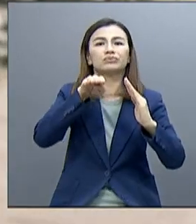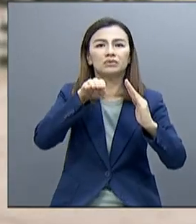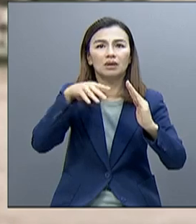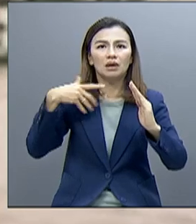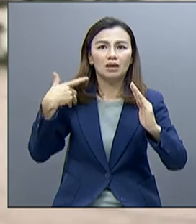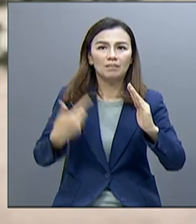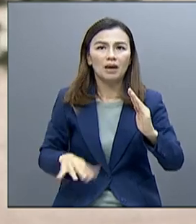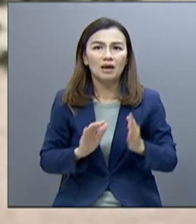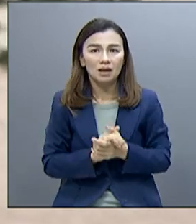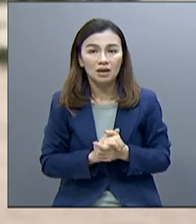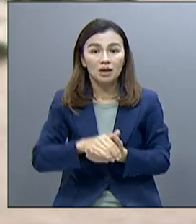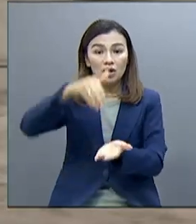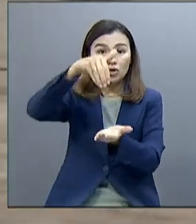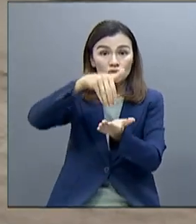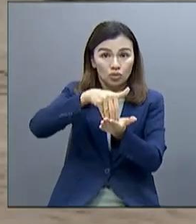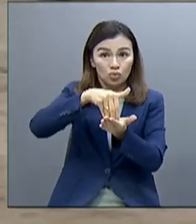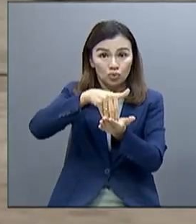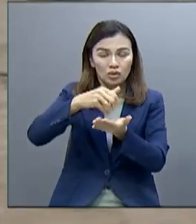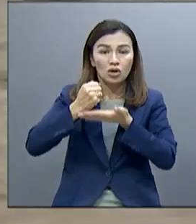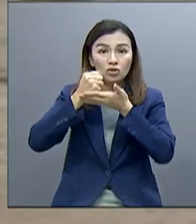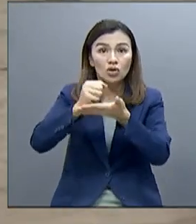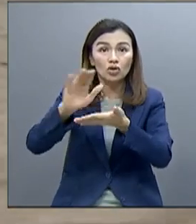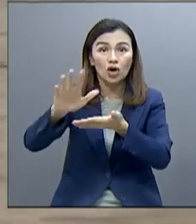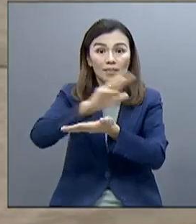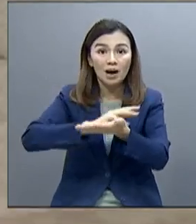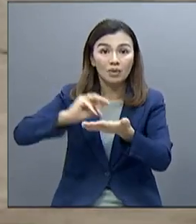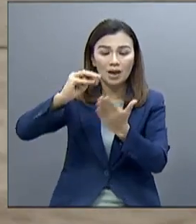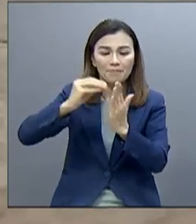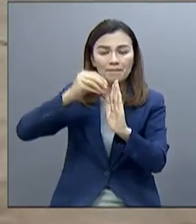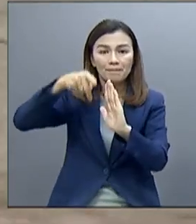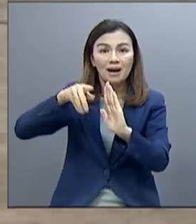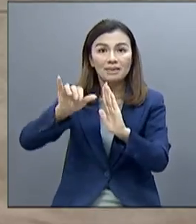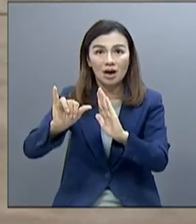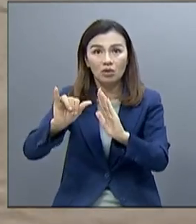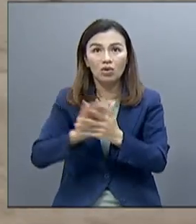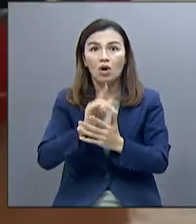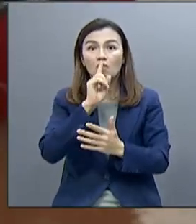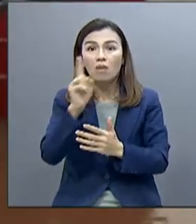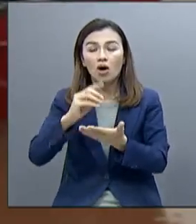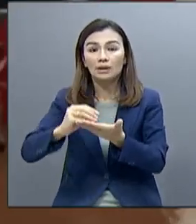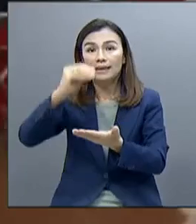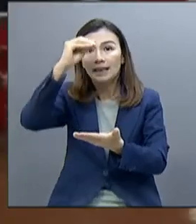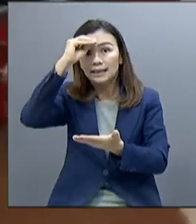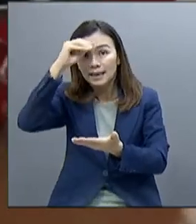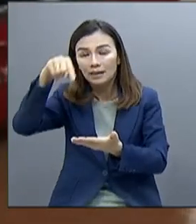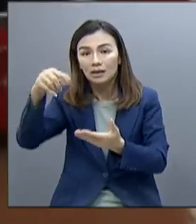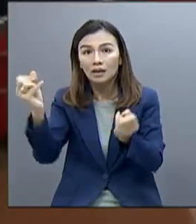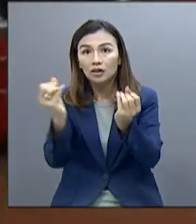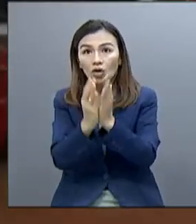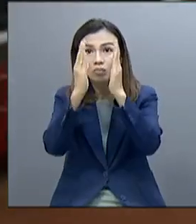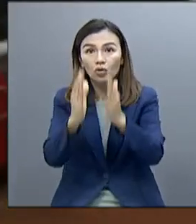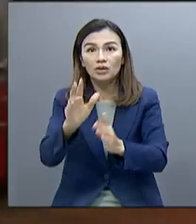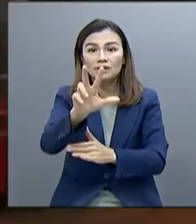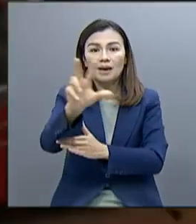ศูนย์ปฏิบัติการมหาวิทยาลัยพะเยาจิตอาสาบอกว่าเบื้องต้นคาดว่ามีนิสิตได้รับผลกระทบประมาณ300คน